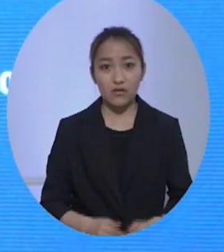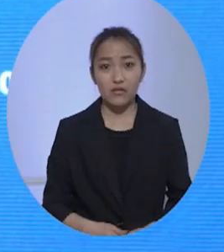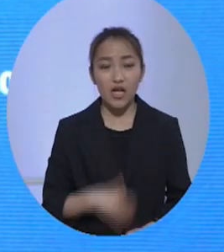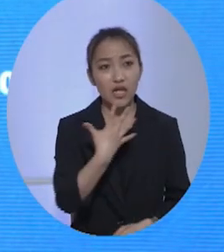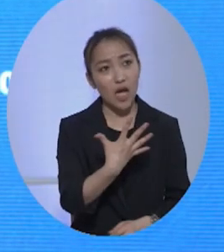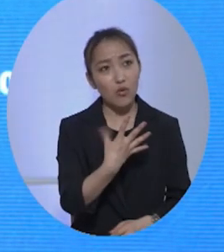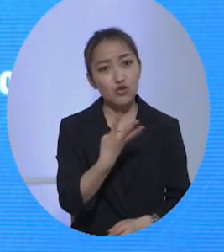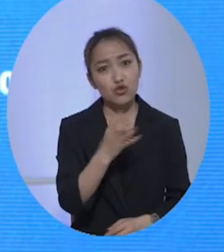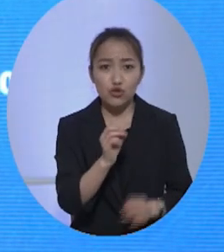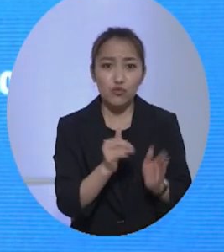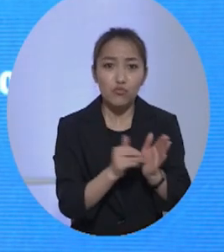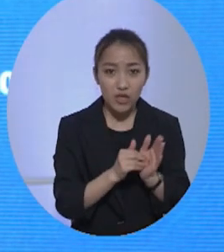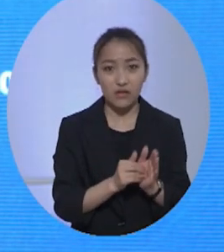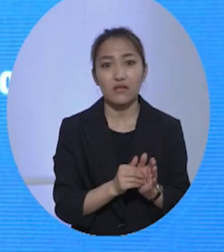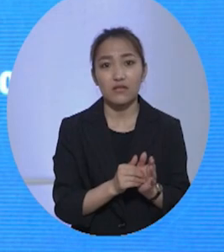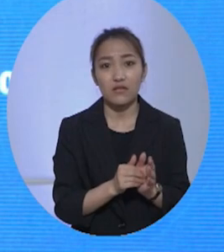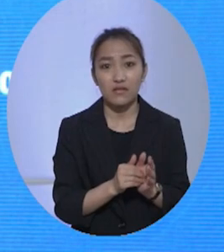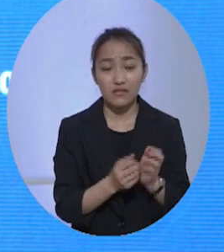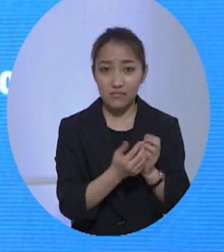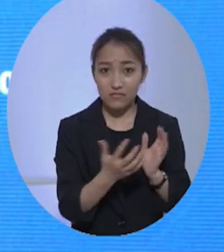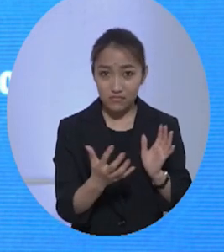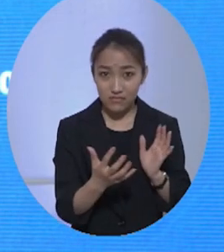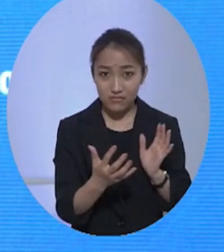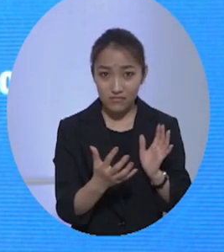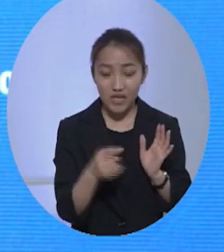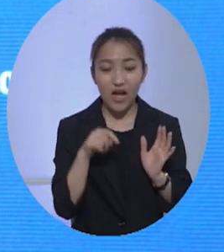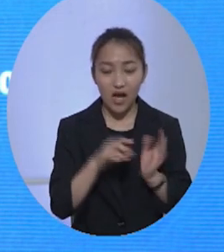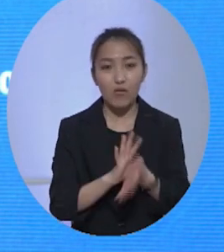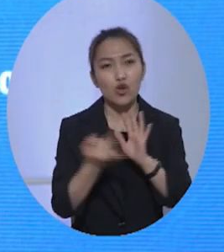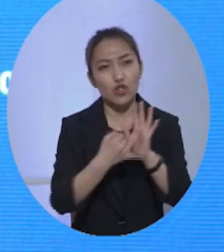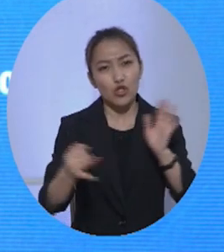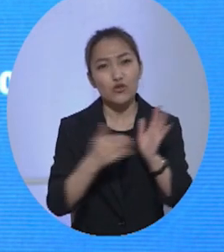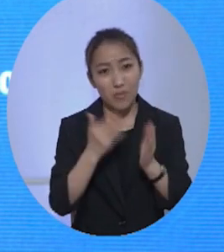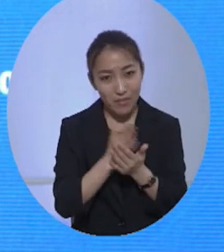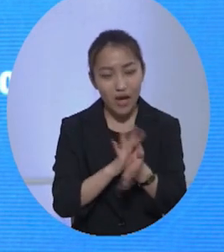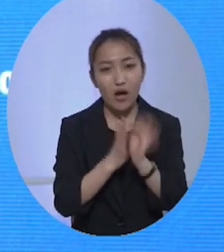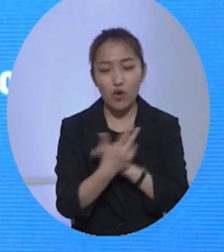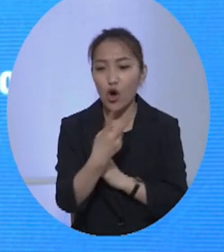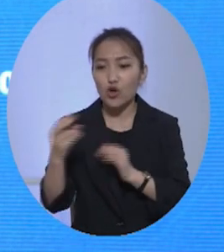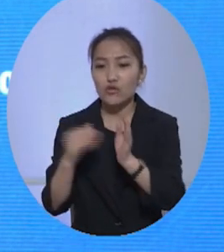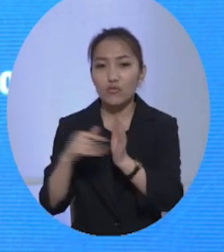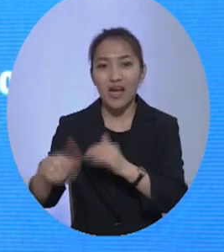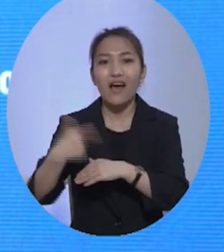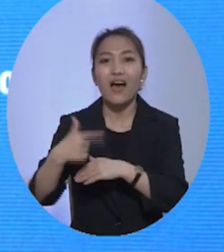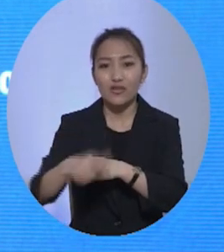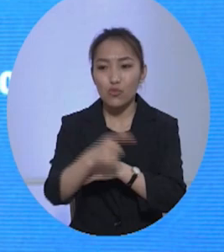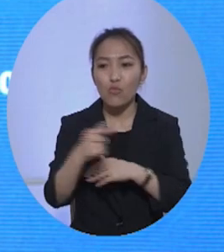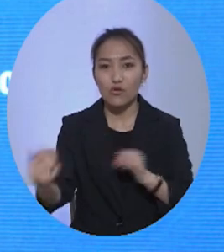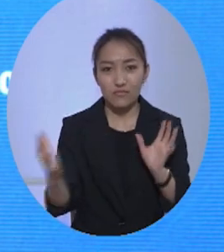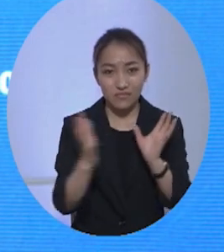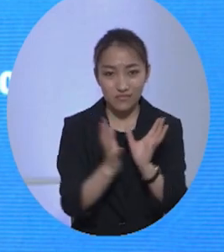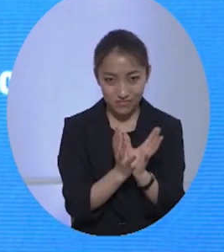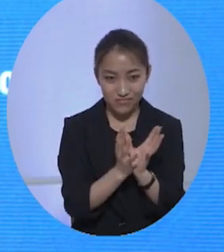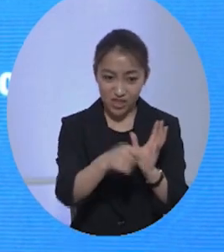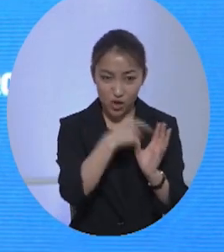540 гаруй мянга байгаа. Яг нь 700 мянга гэдэг 200 мянга нь гадны оршин суугчд байсан бохгүй. Майскийн тооллогоор би энд хэлж чинь